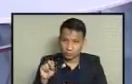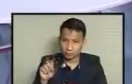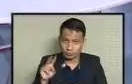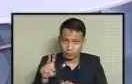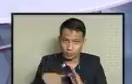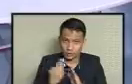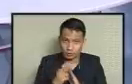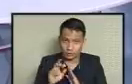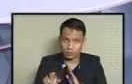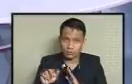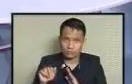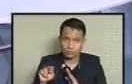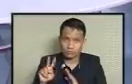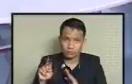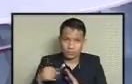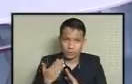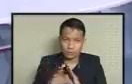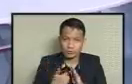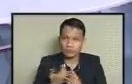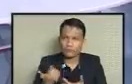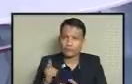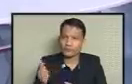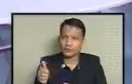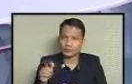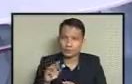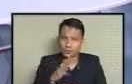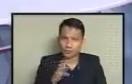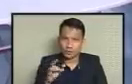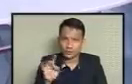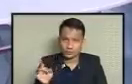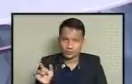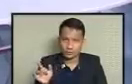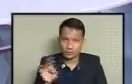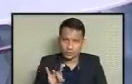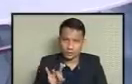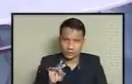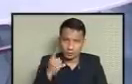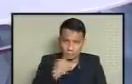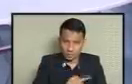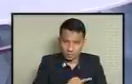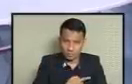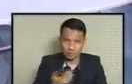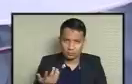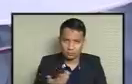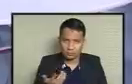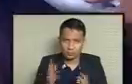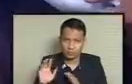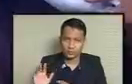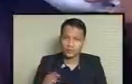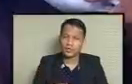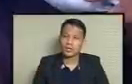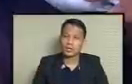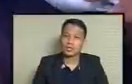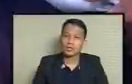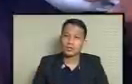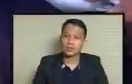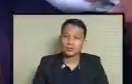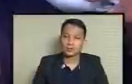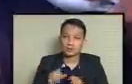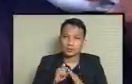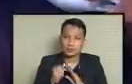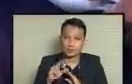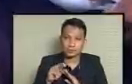Yes po. And yet, 428 lang pinapasweldo. Yes po, ayun. At saan po kayo nag-duty, Sir? Sa subdivision